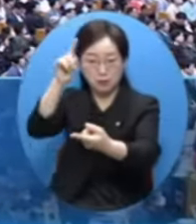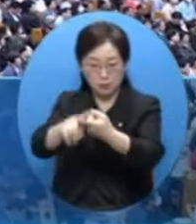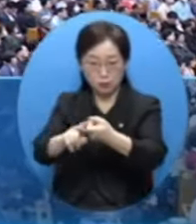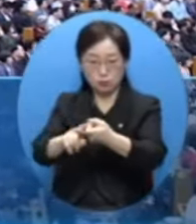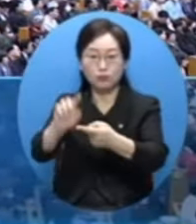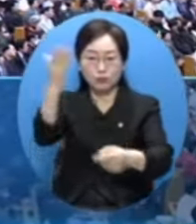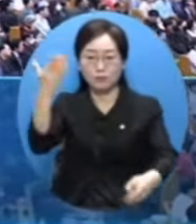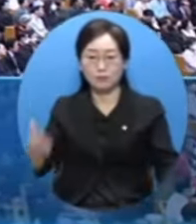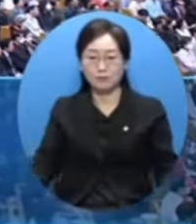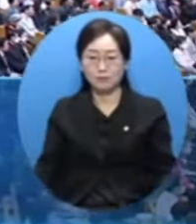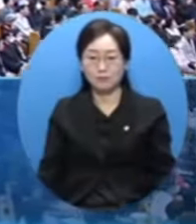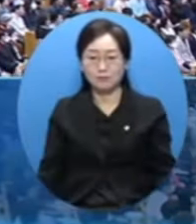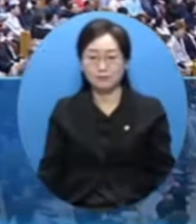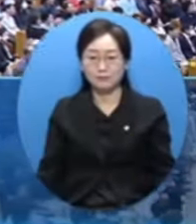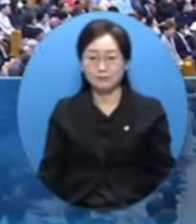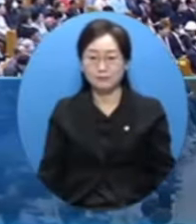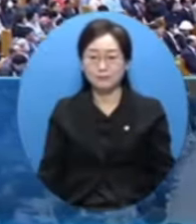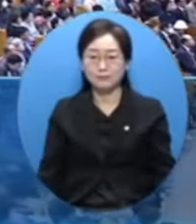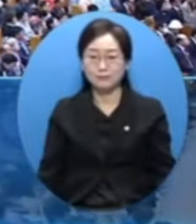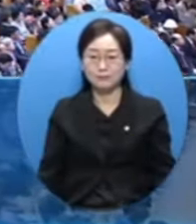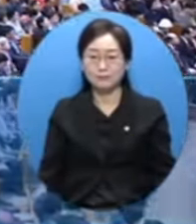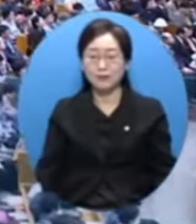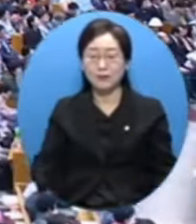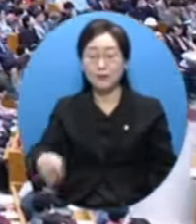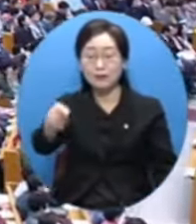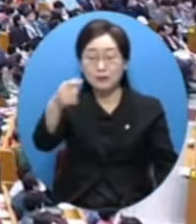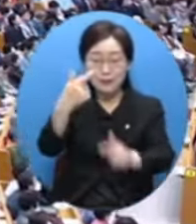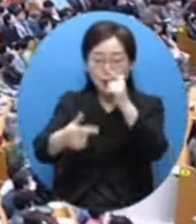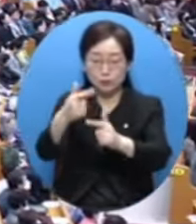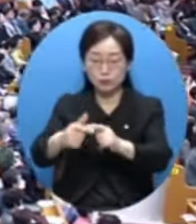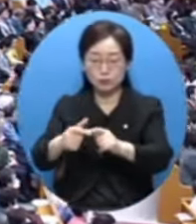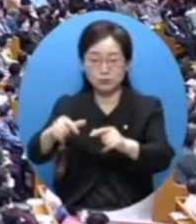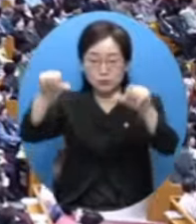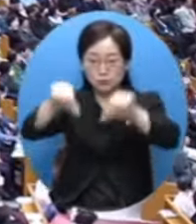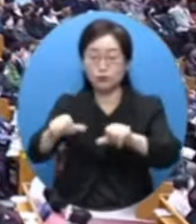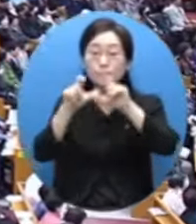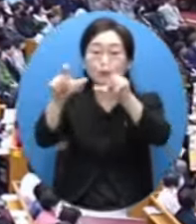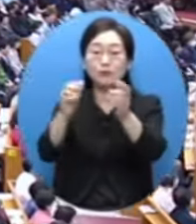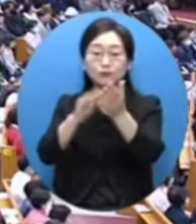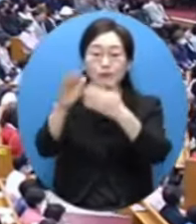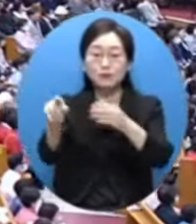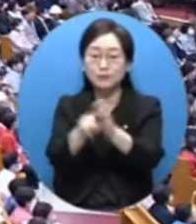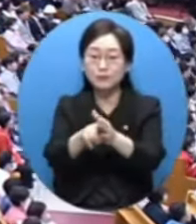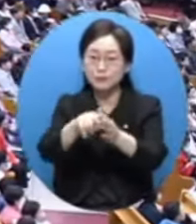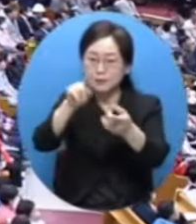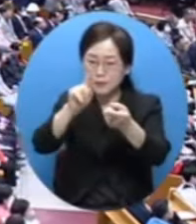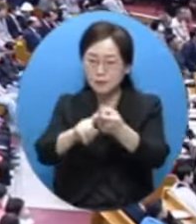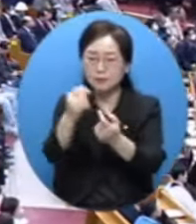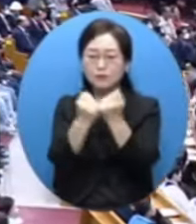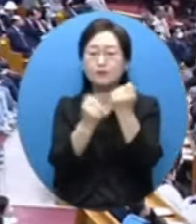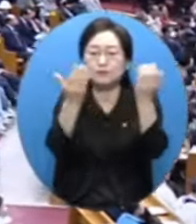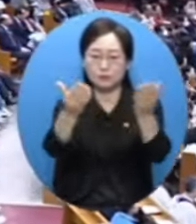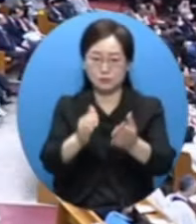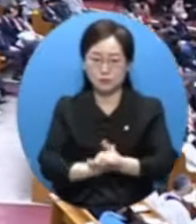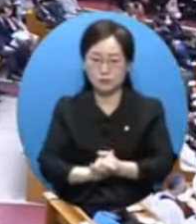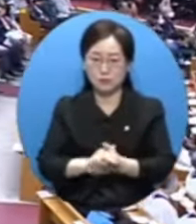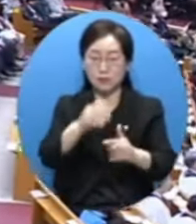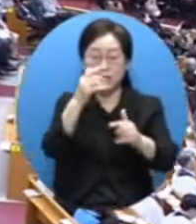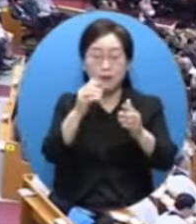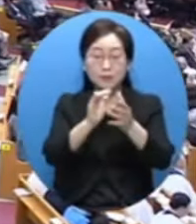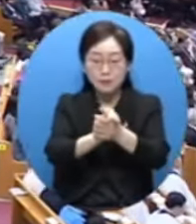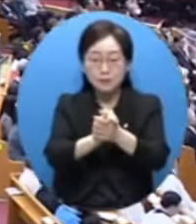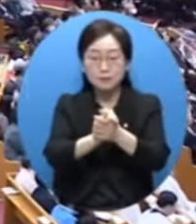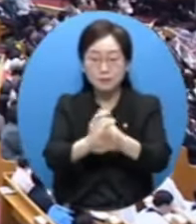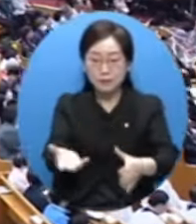될 것이요. 무화과 나무를 저주하신 다음 믿음의 역사를 설명하시는데 믿음의 기도가